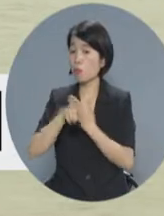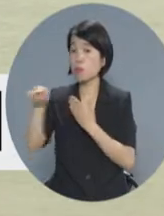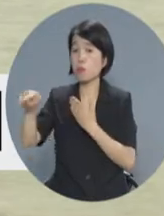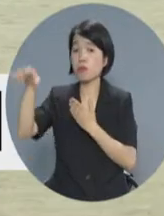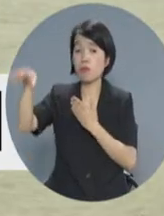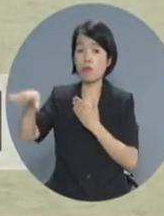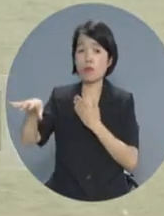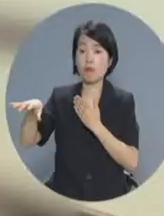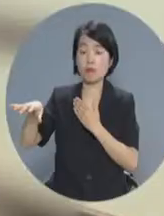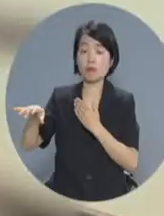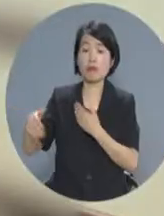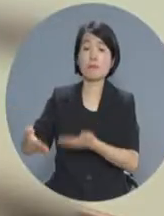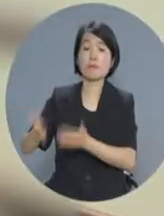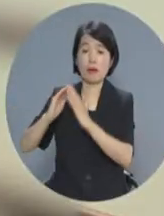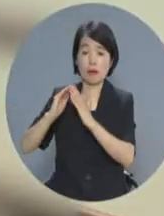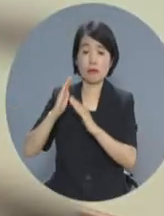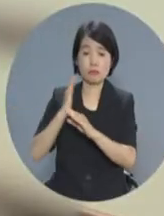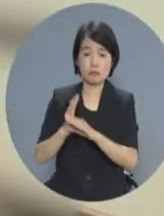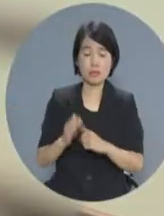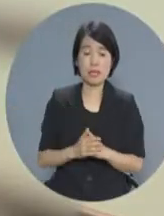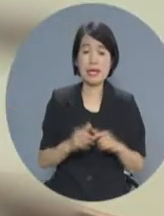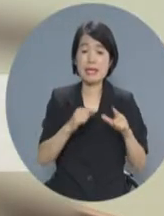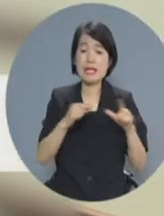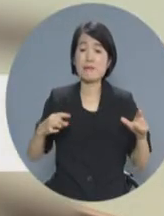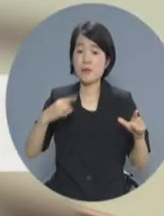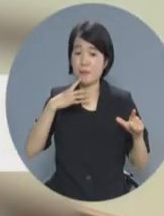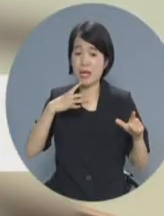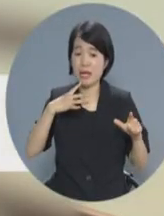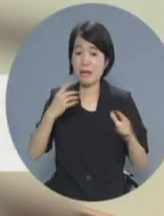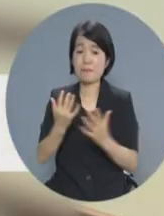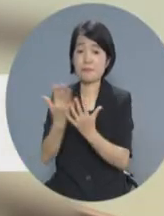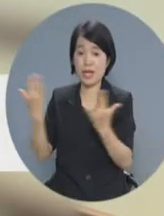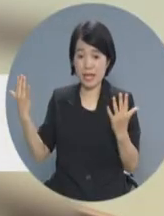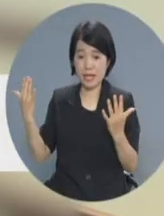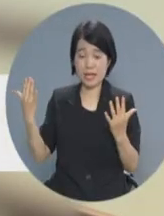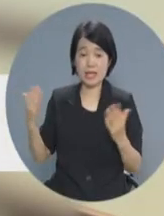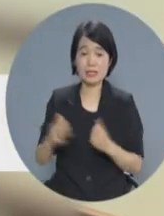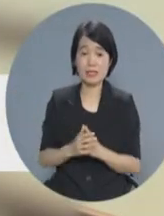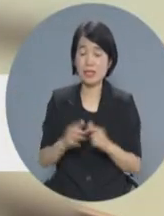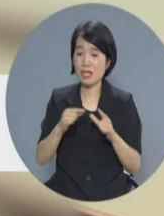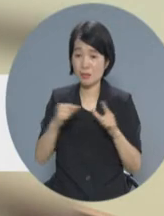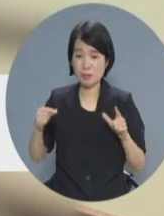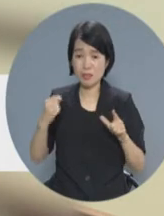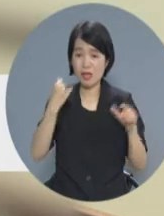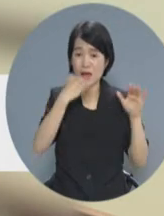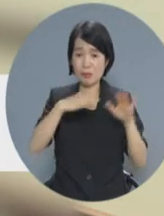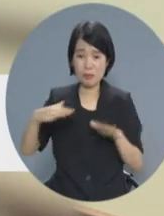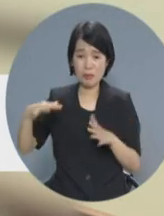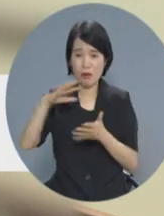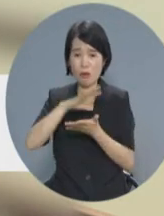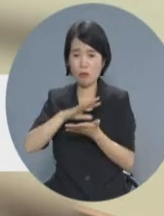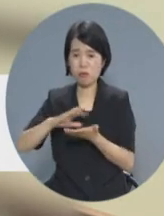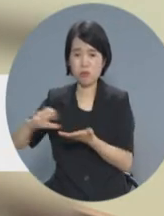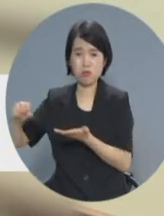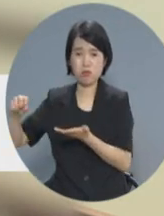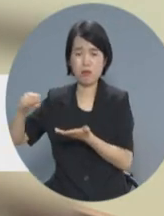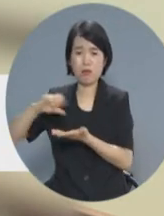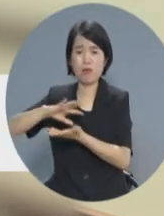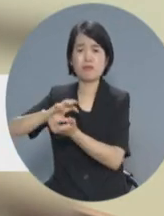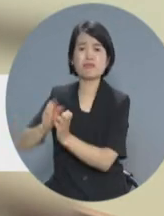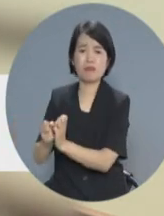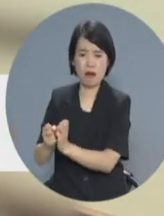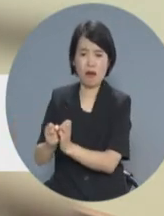자리 잡고 있습니다. 일부만 지금 쳐져 있는 상태고요. 이 일부마저도 지금 다 이 조류로 인해서